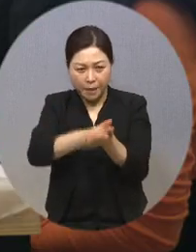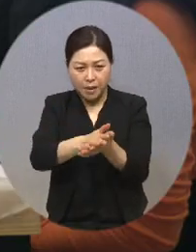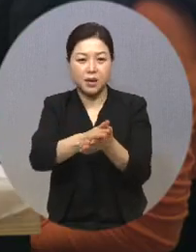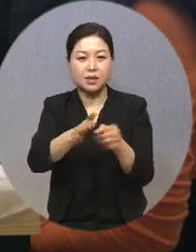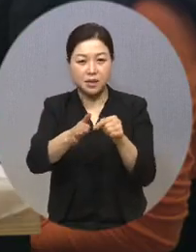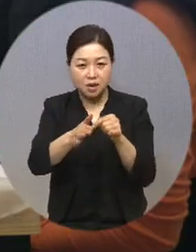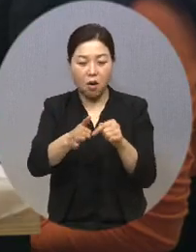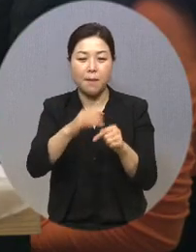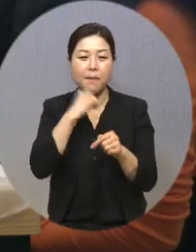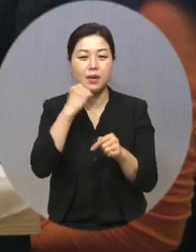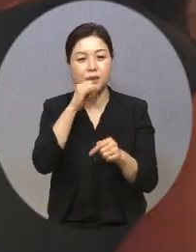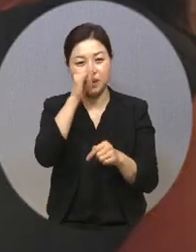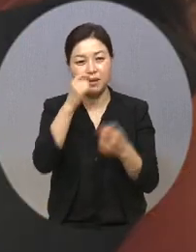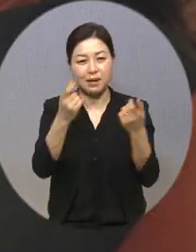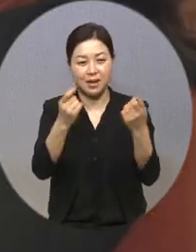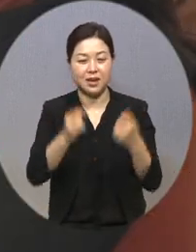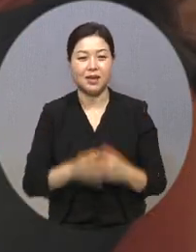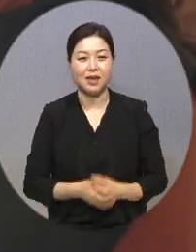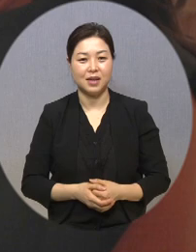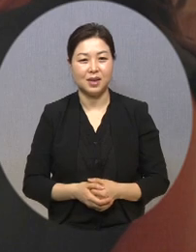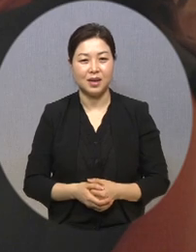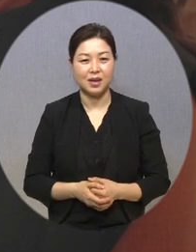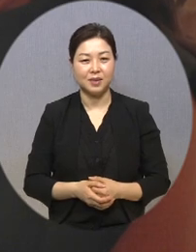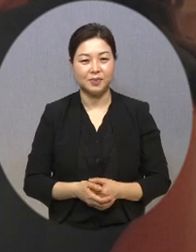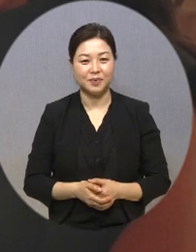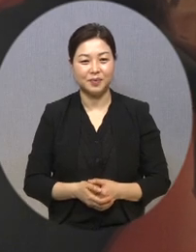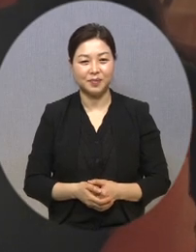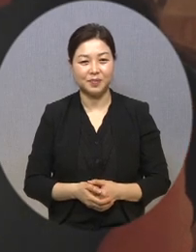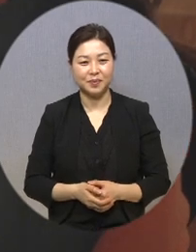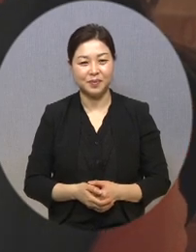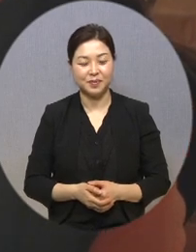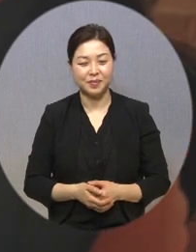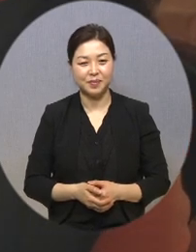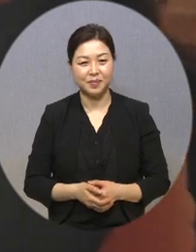싶어서. 아니 아니에요. 촬영을 위해서. 지금 그런 것 같은데요? 저 같이 먹고 싶어서 나.